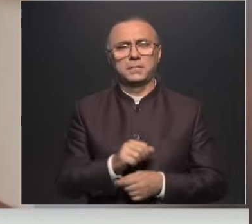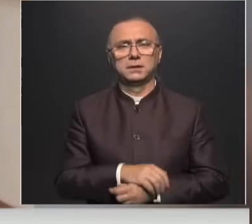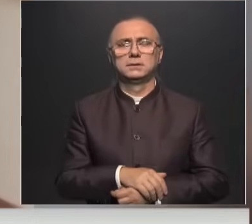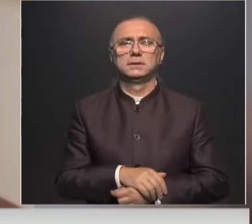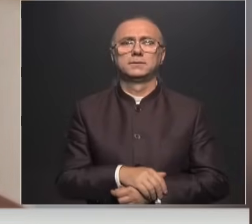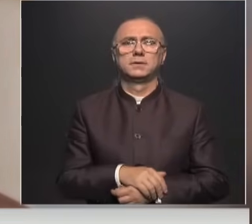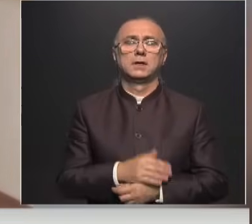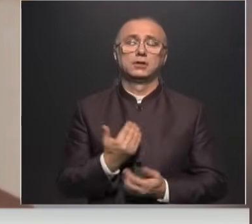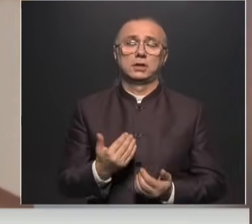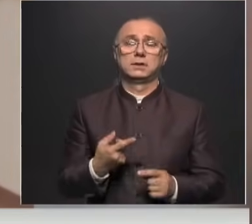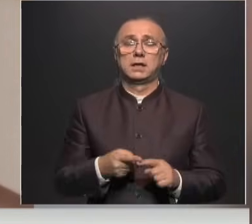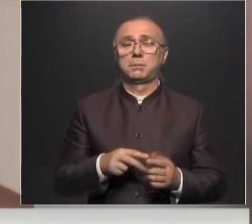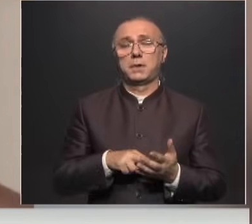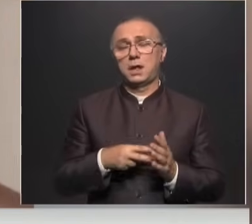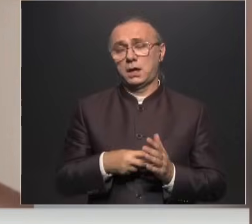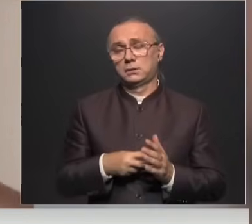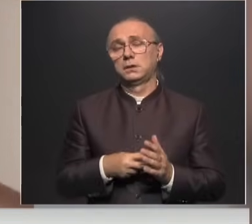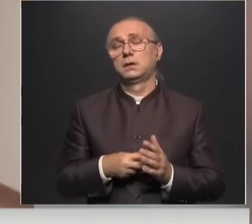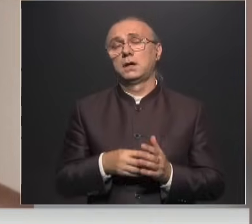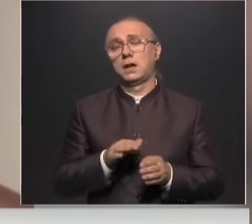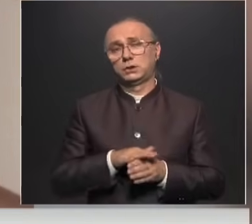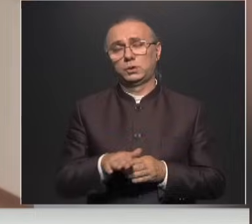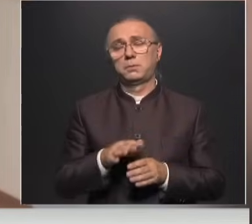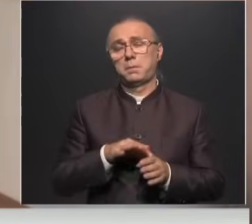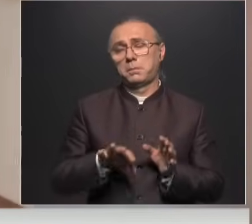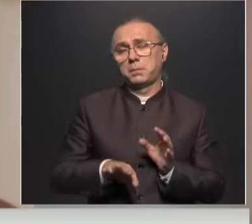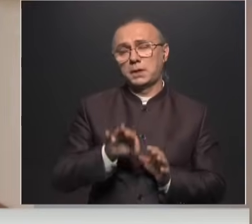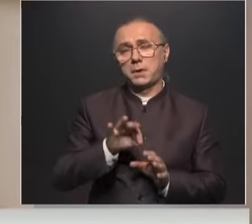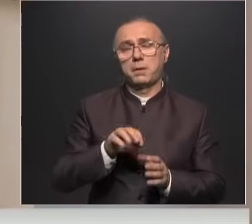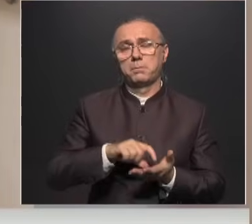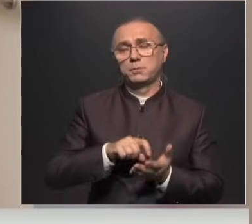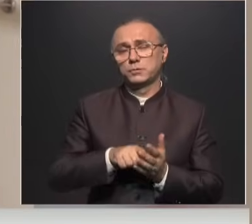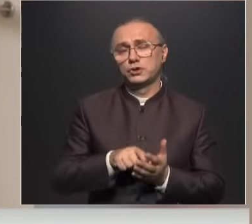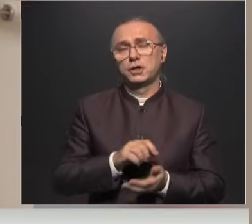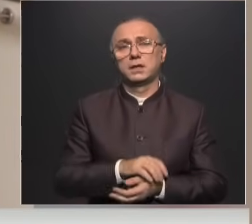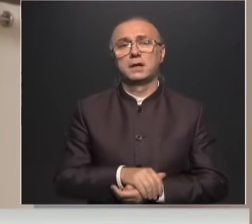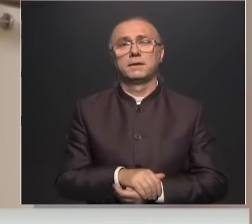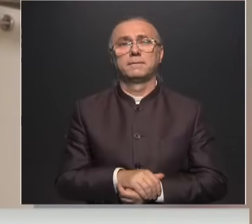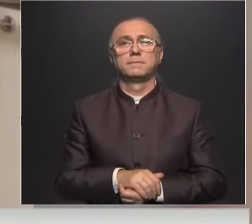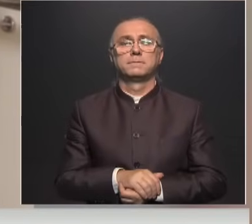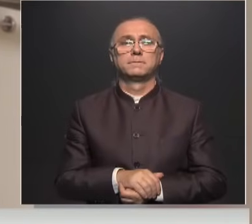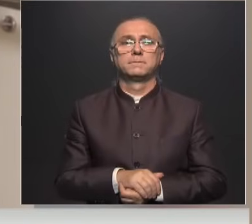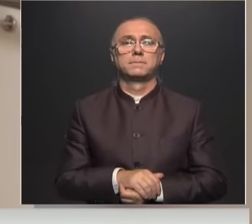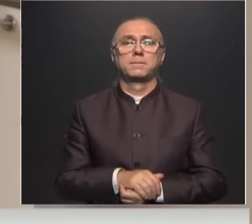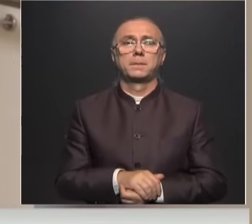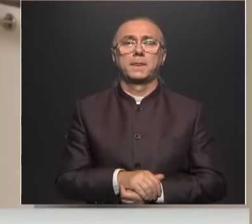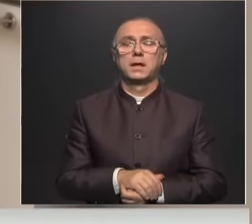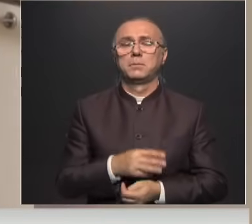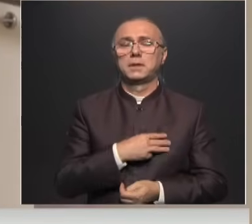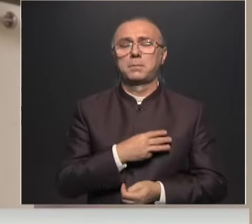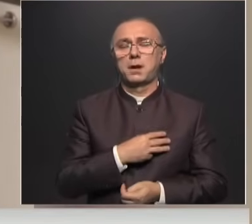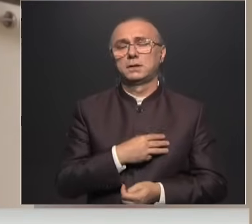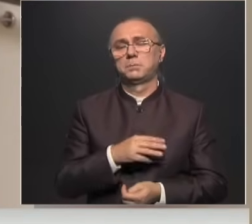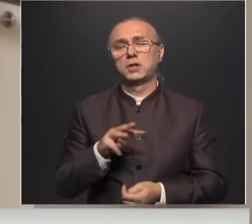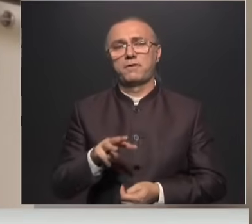эти планы реализуются. Мы подобрали уже помещение благодаря помощи митрополита Митрофана